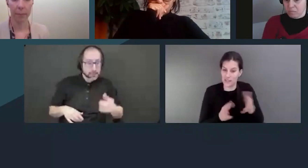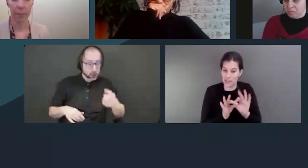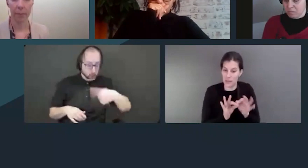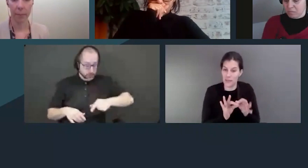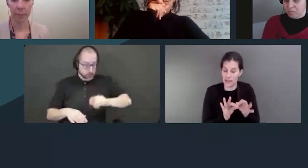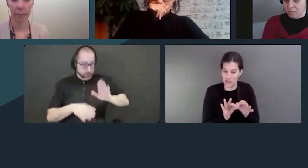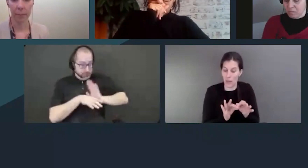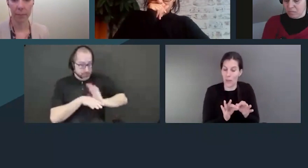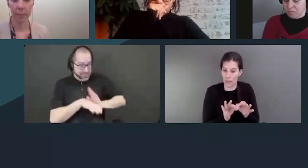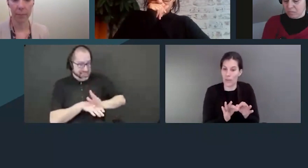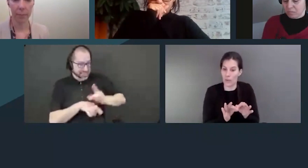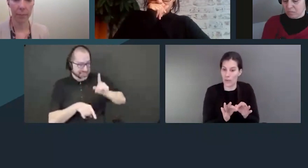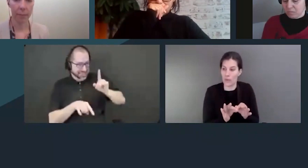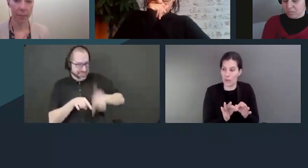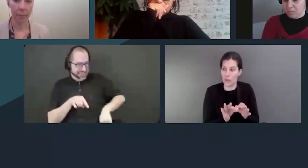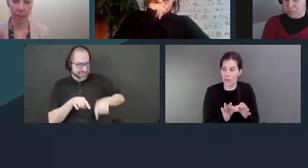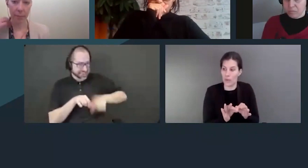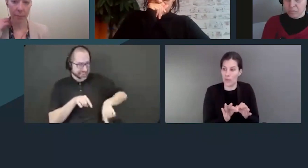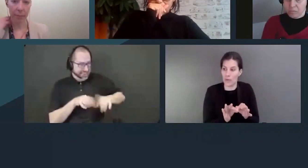Inaudible interprète.